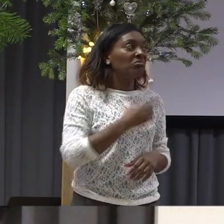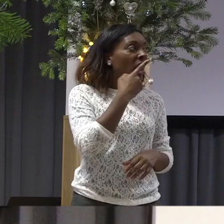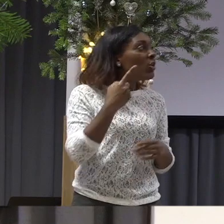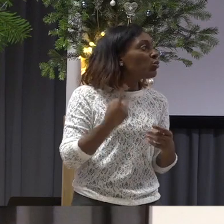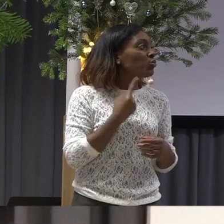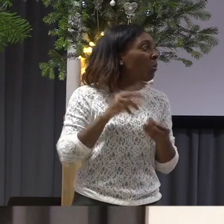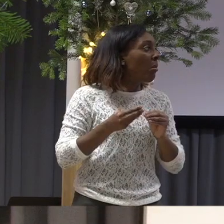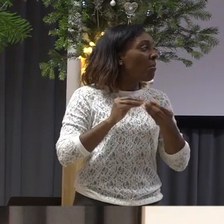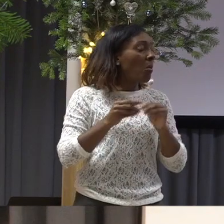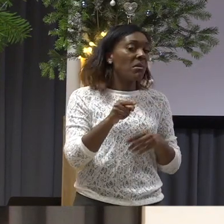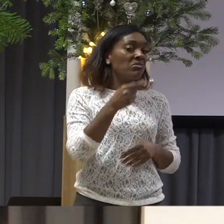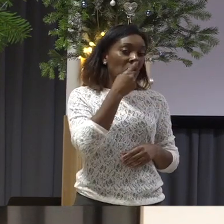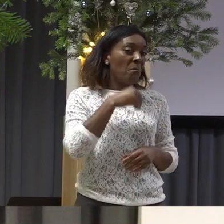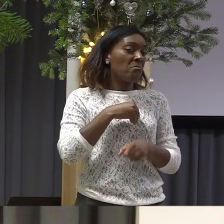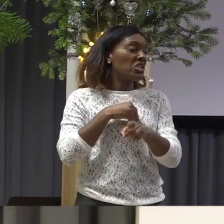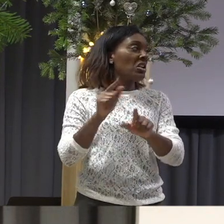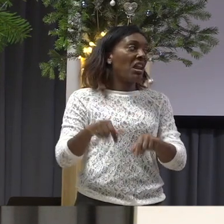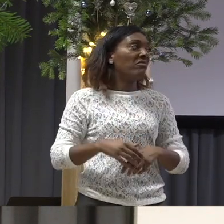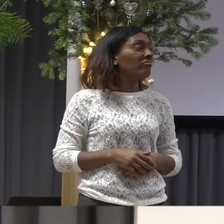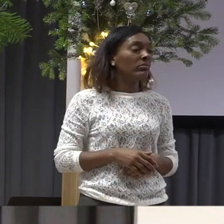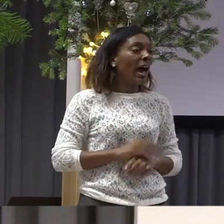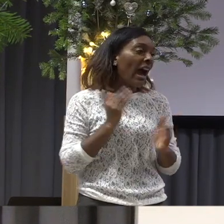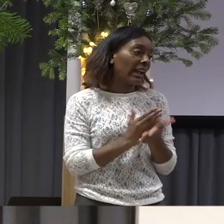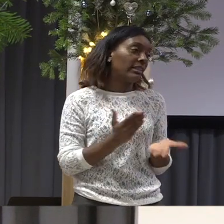raccourcis. Ce sont des raccourcis.